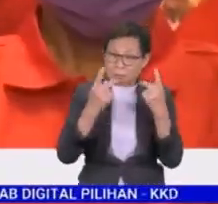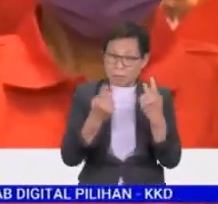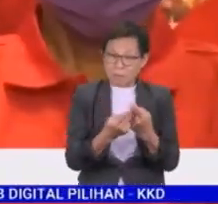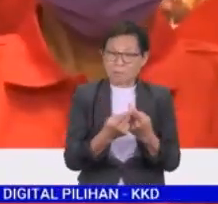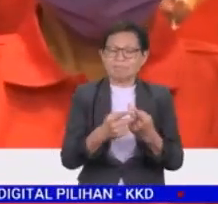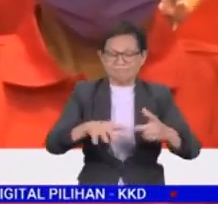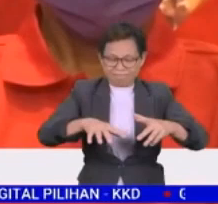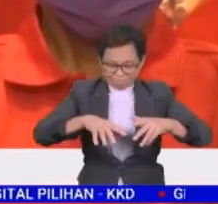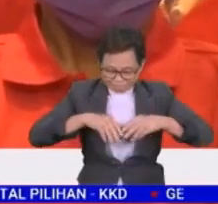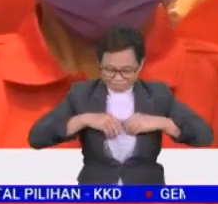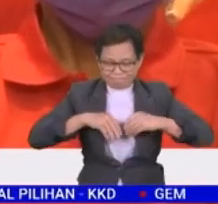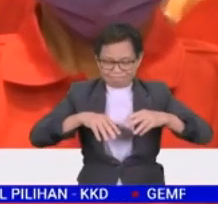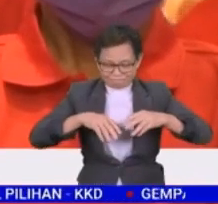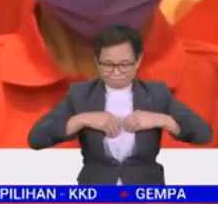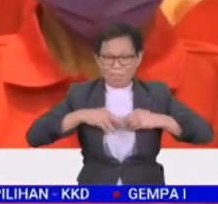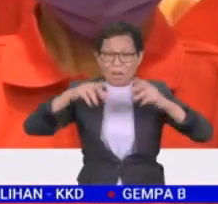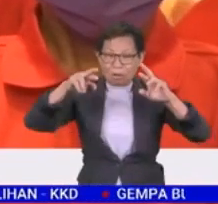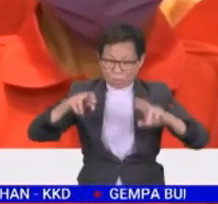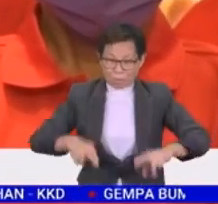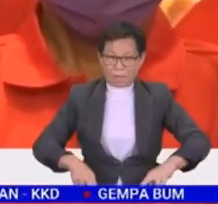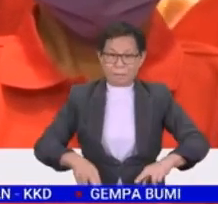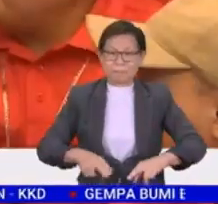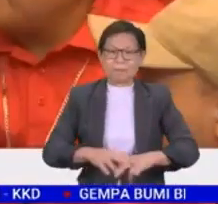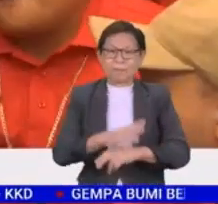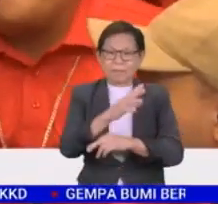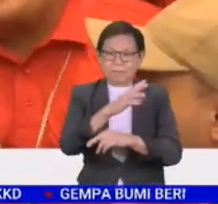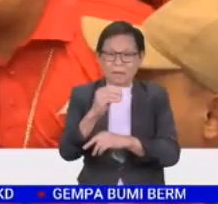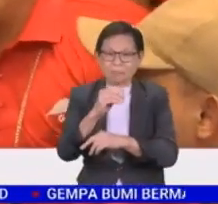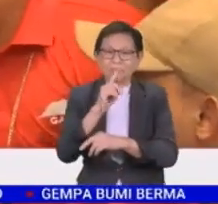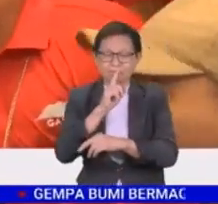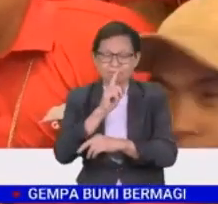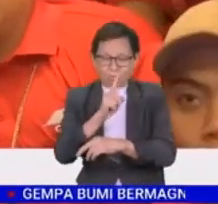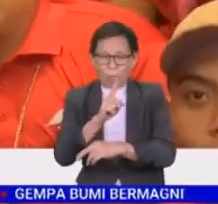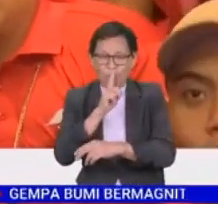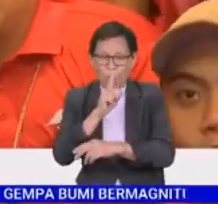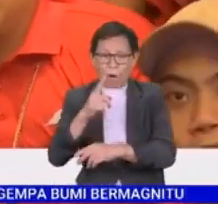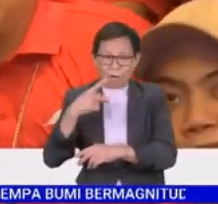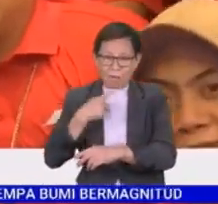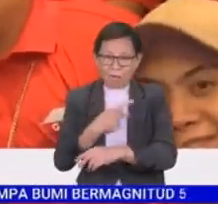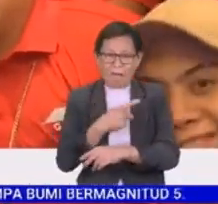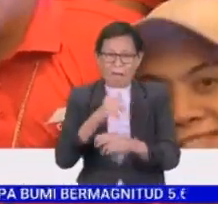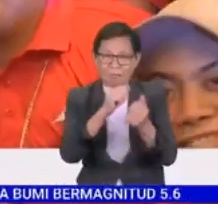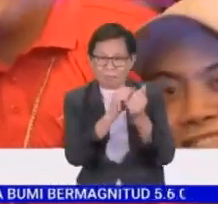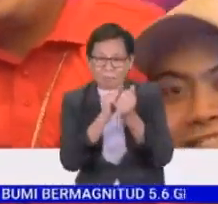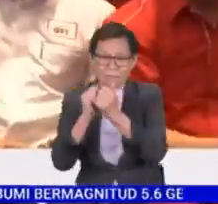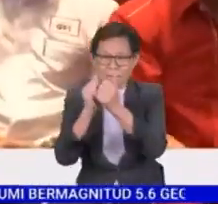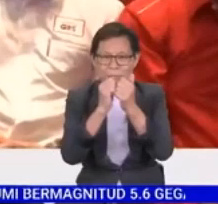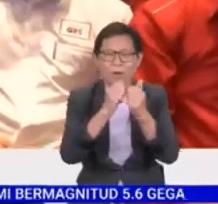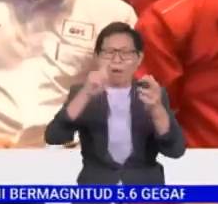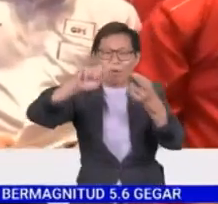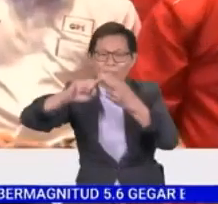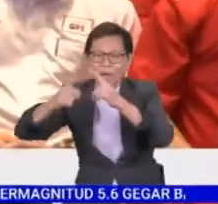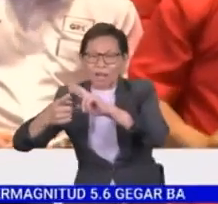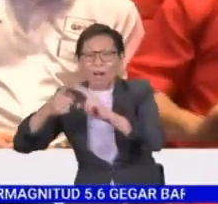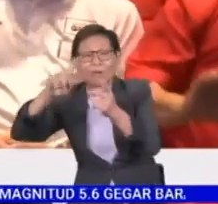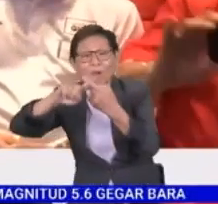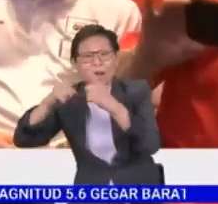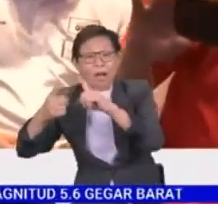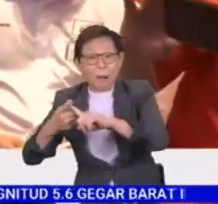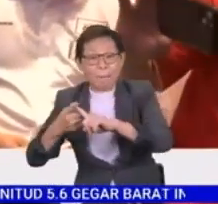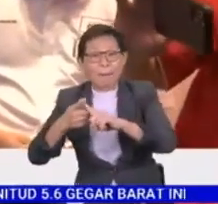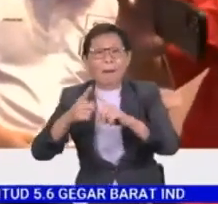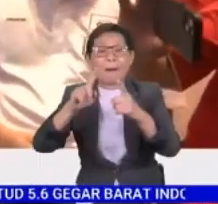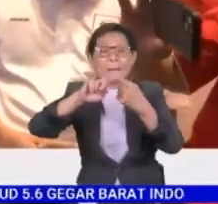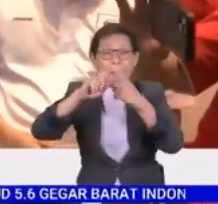diterima oleh rakyat dan tentu sekali kita juga akan bersama-sama dengan rakan-rekan pati-pati